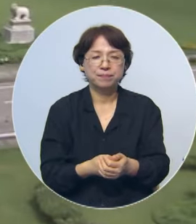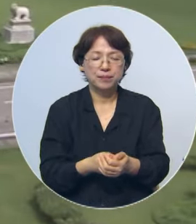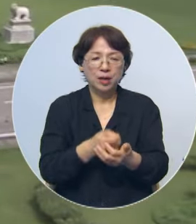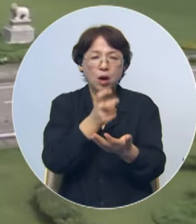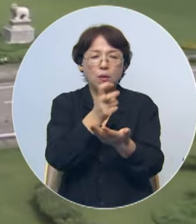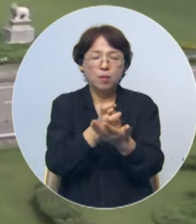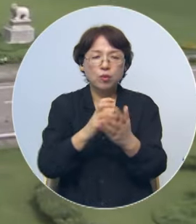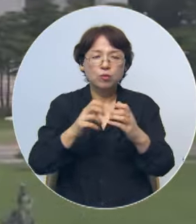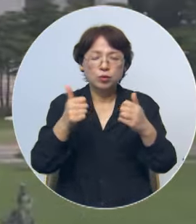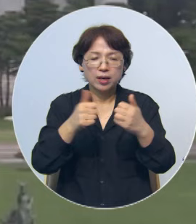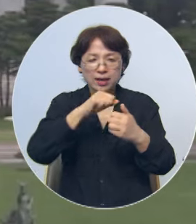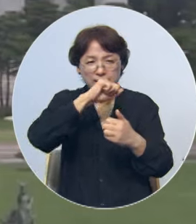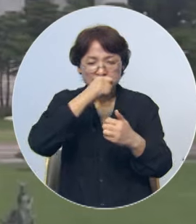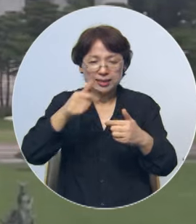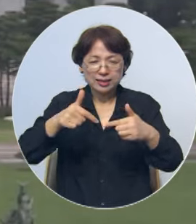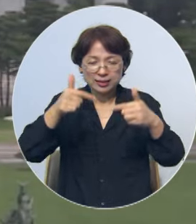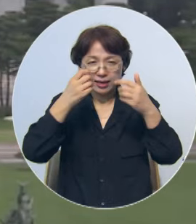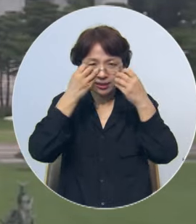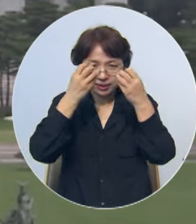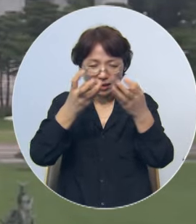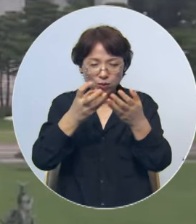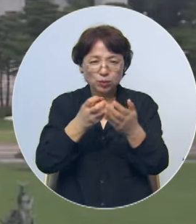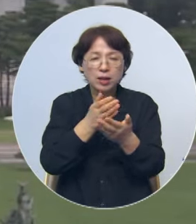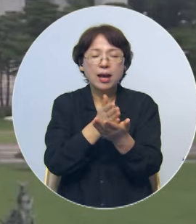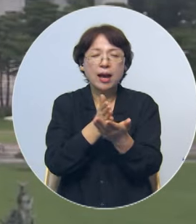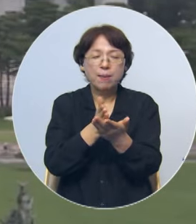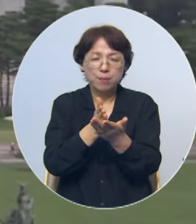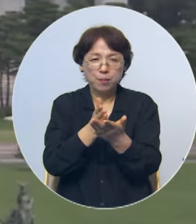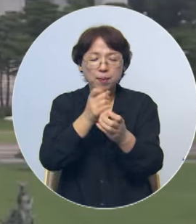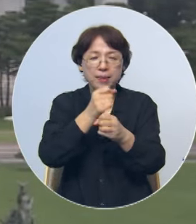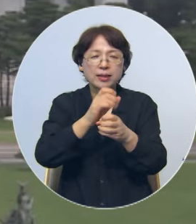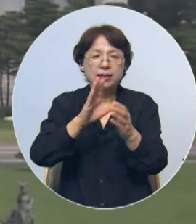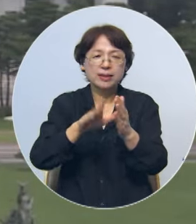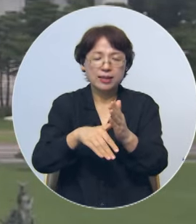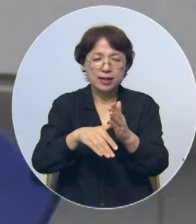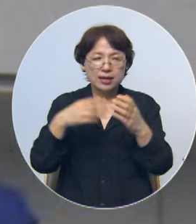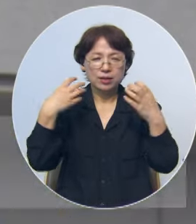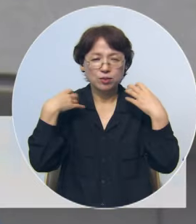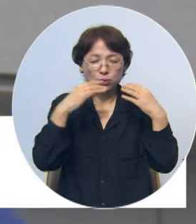헌법에선 국회가 예산을 증액하거나 새로운 비목을 설치하는 경우에는 정부의